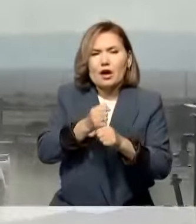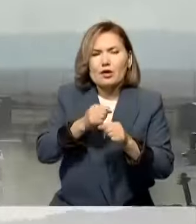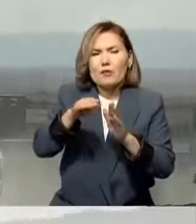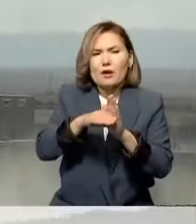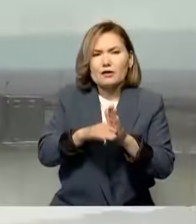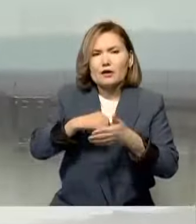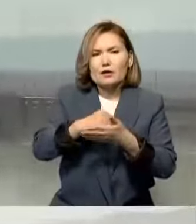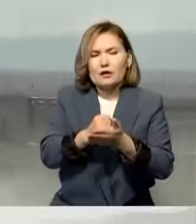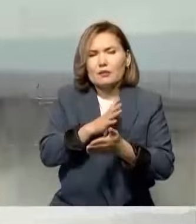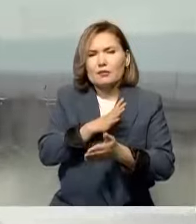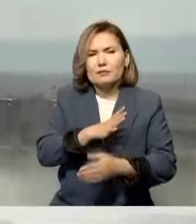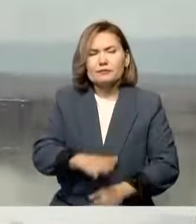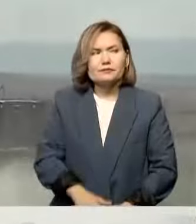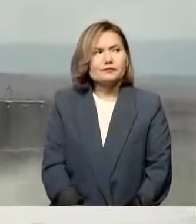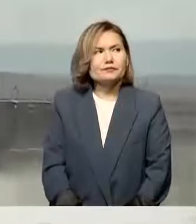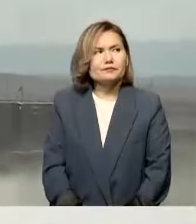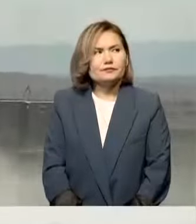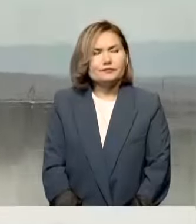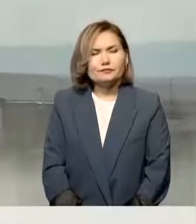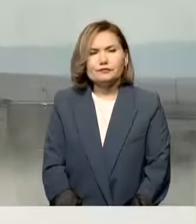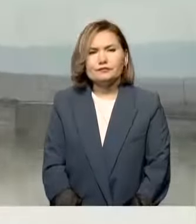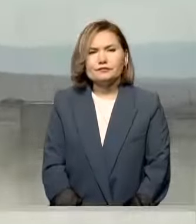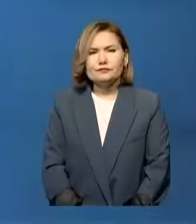бағдарламасын бекітті. Айнұр Қуатқызы, 24 кейзет.